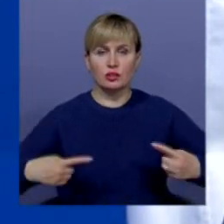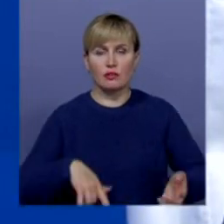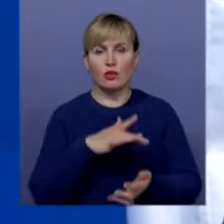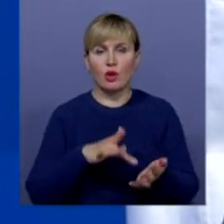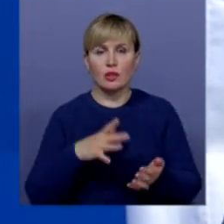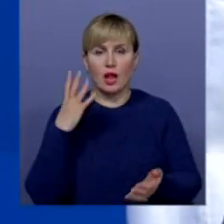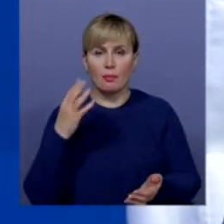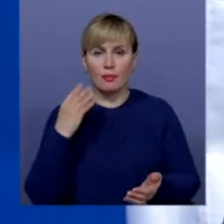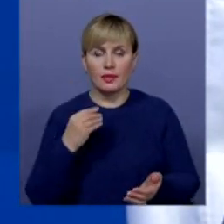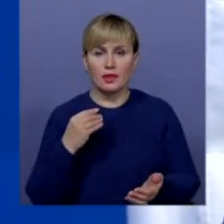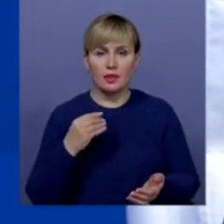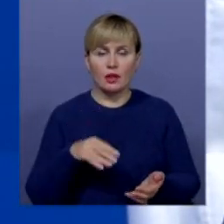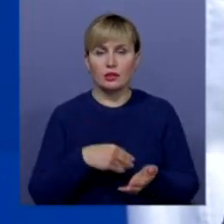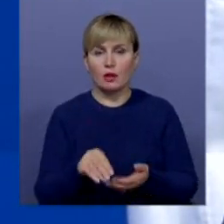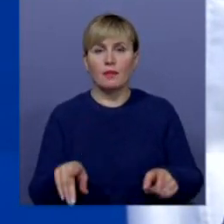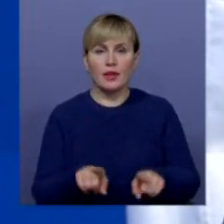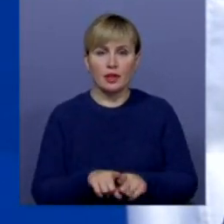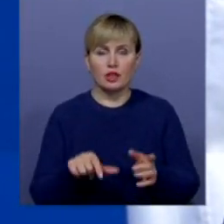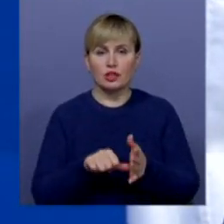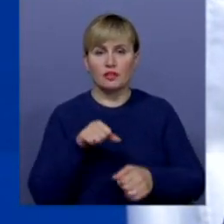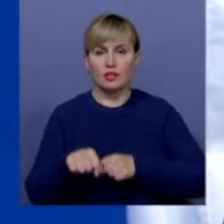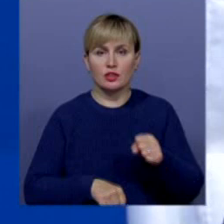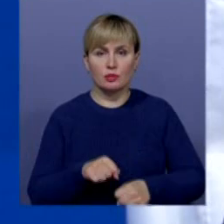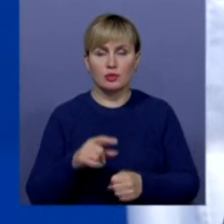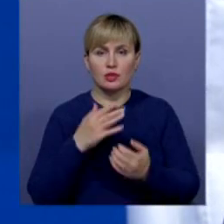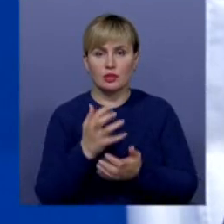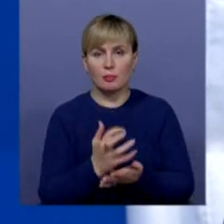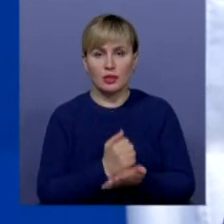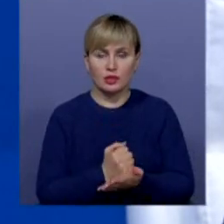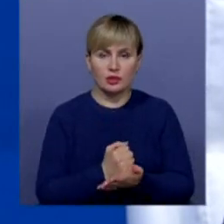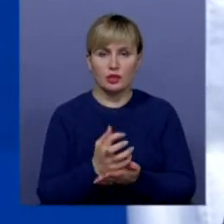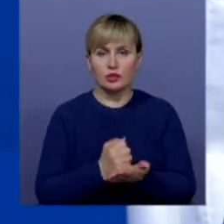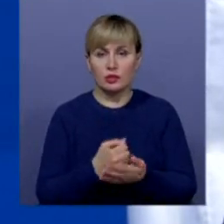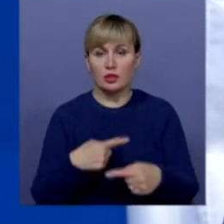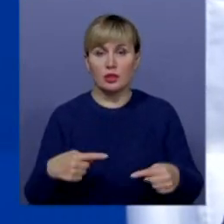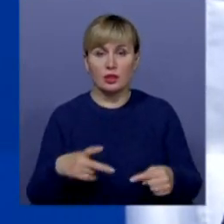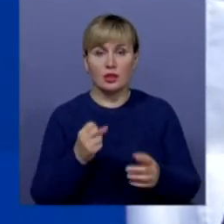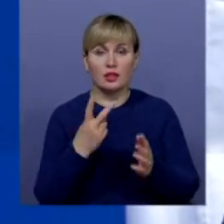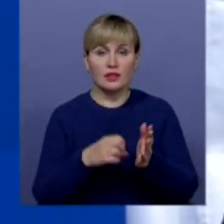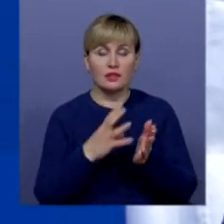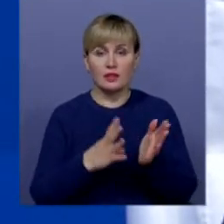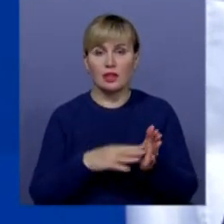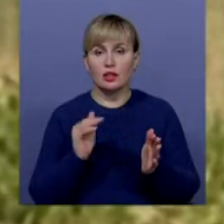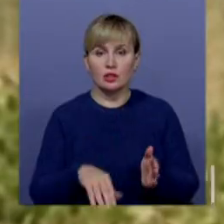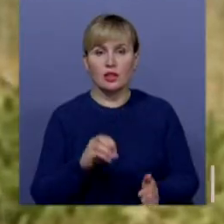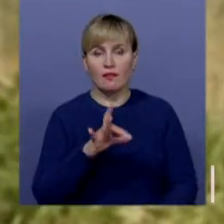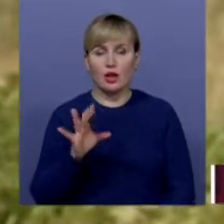Алматы, о закупе таких же 6 велосипедов и запасных частей к ним на 219 тысяч